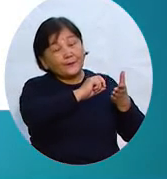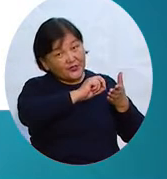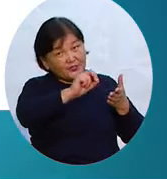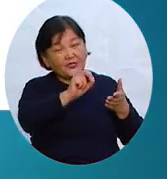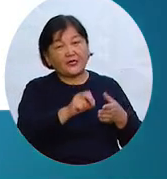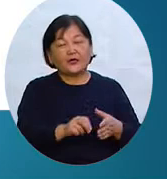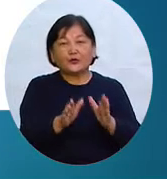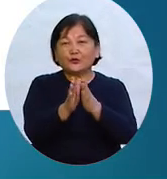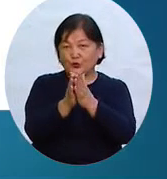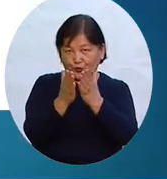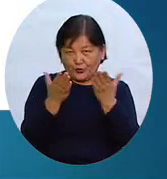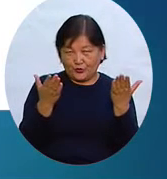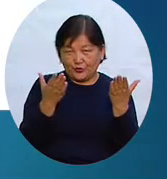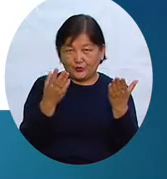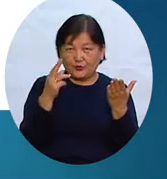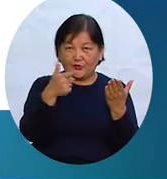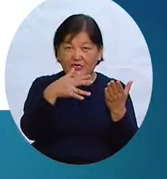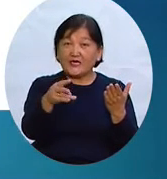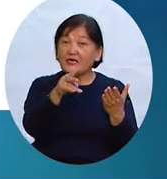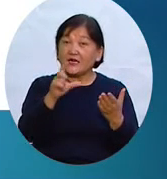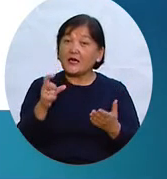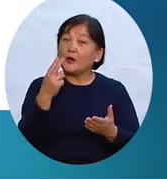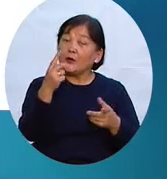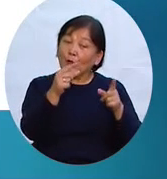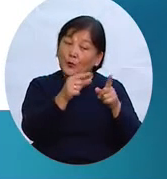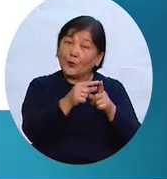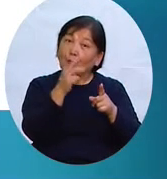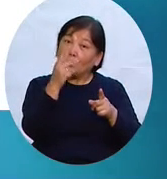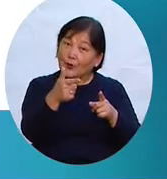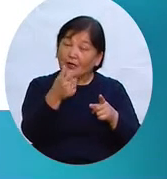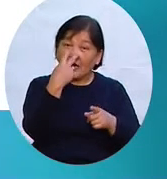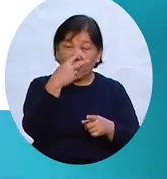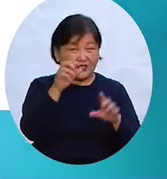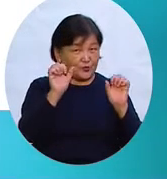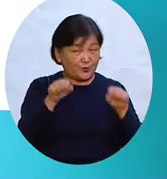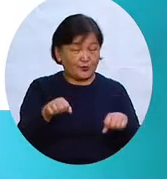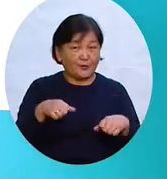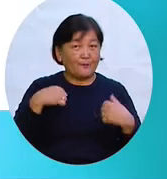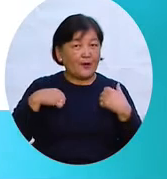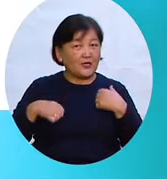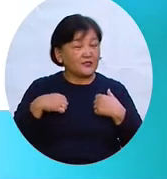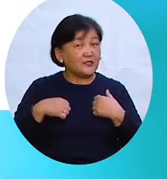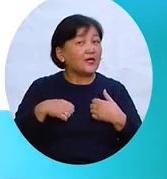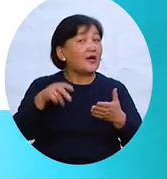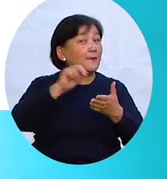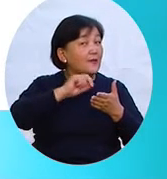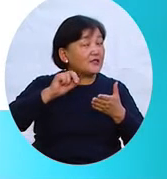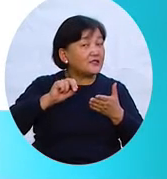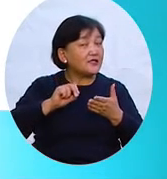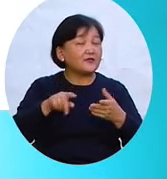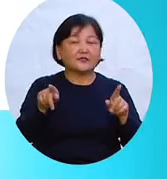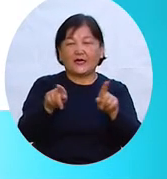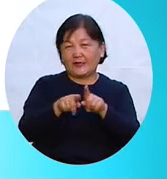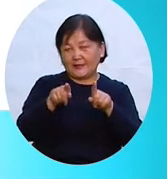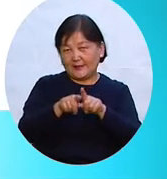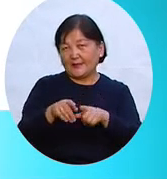За сурах хүчээсээ шүлгийнхээ үгийг харж болно. За багшийнхаа энэ бичснээс бас харж